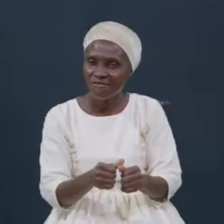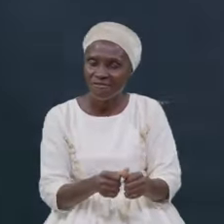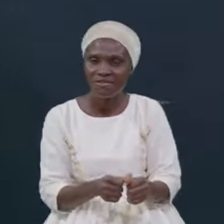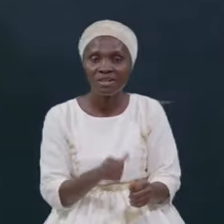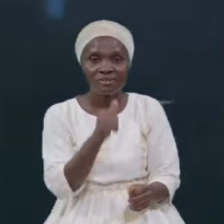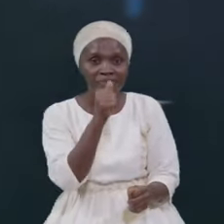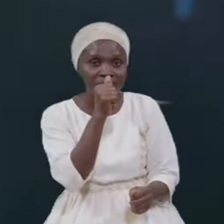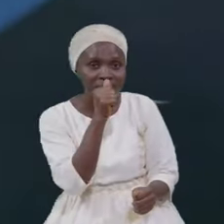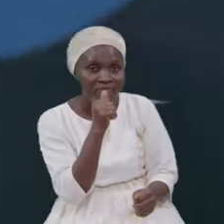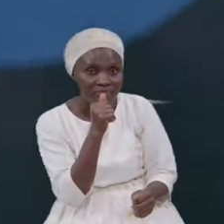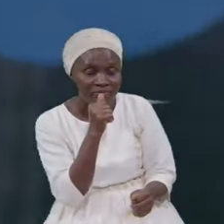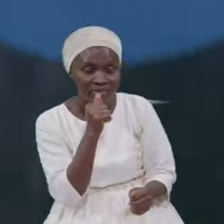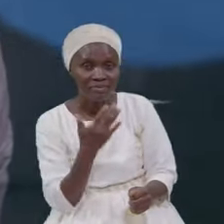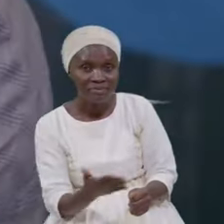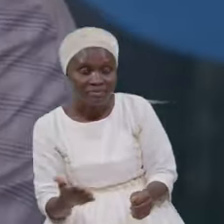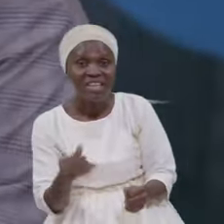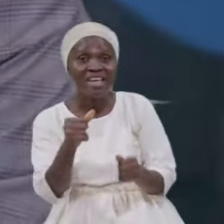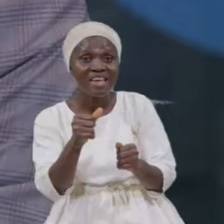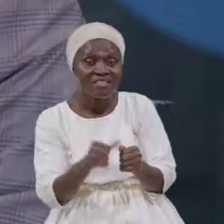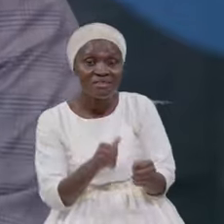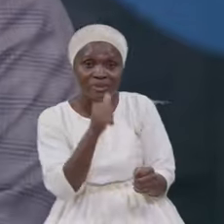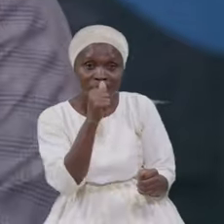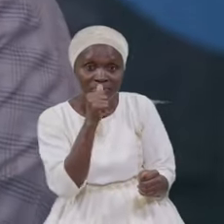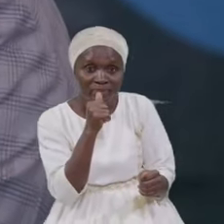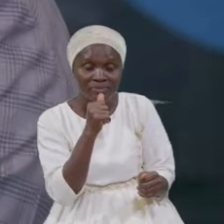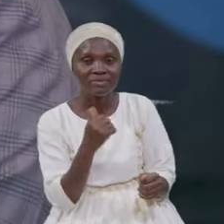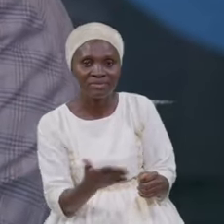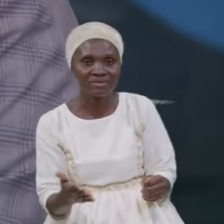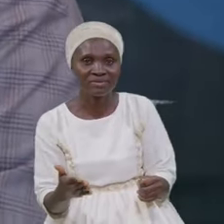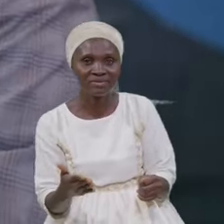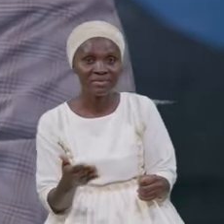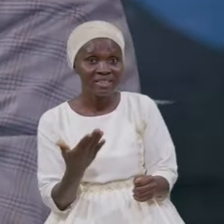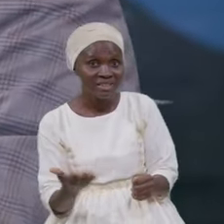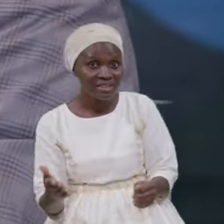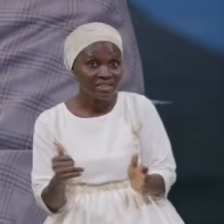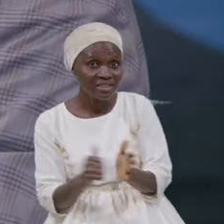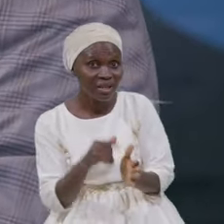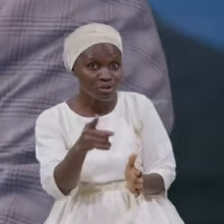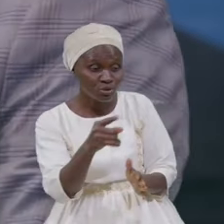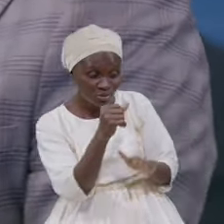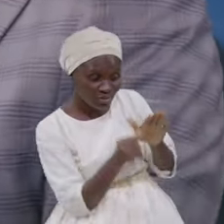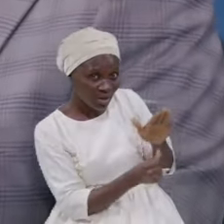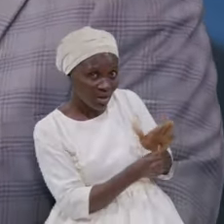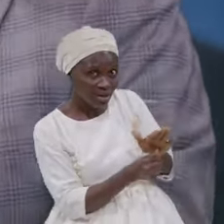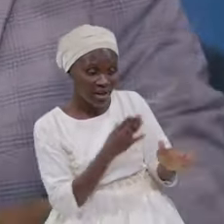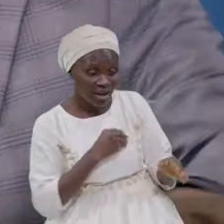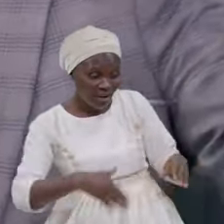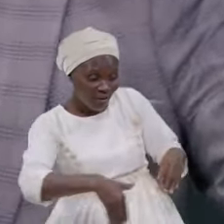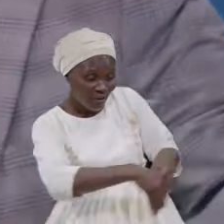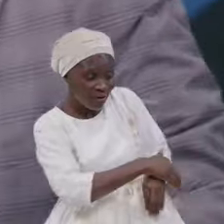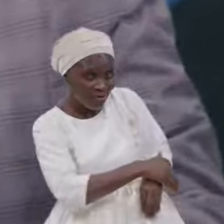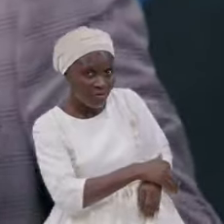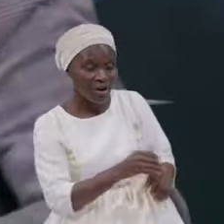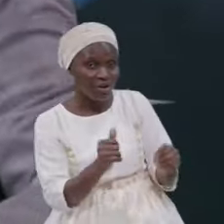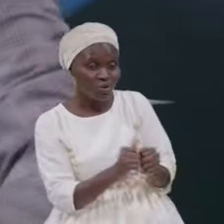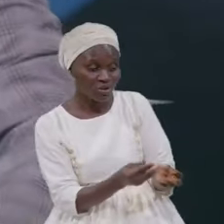tout ce qui est caché. Tu l'as ensevelé, enterré et tu as jeté de la poussière dessus. Et tu t'es dit que personne ne le